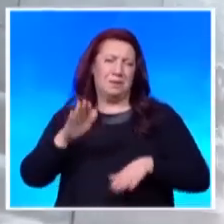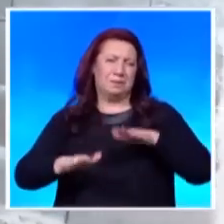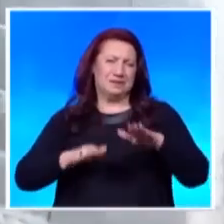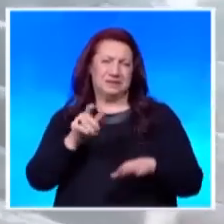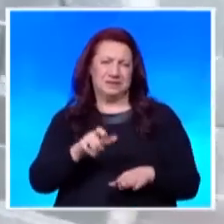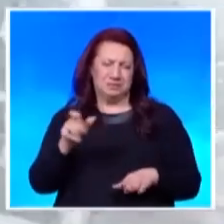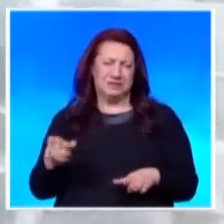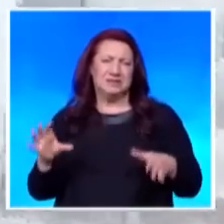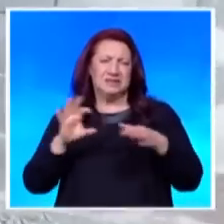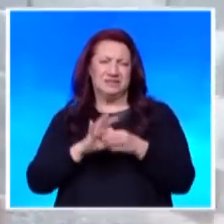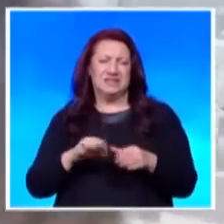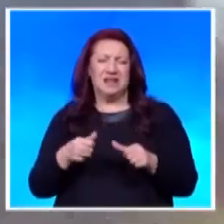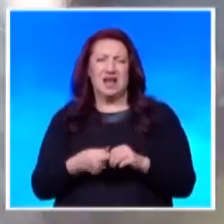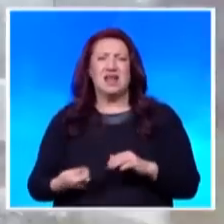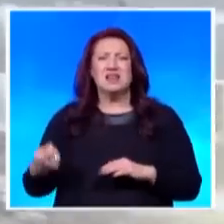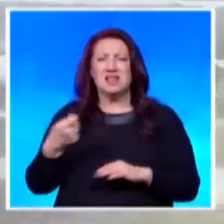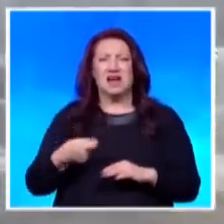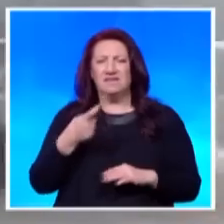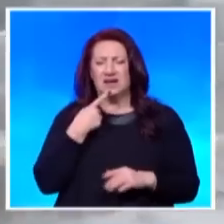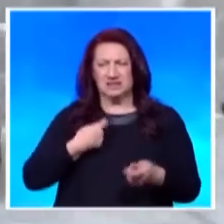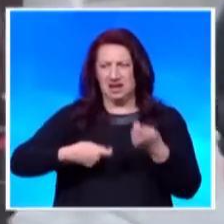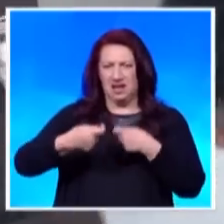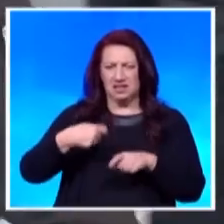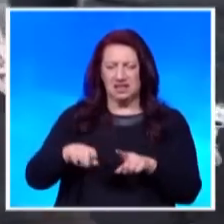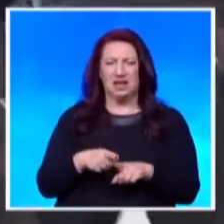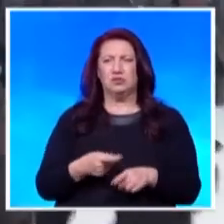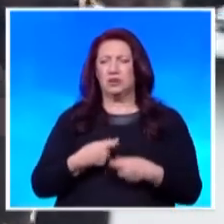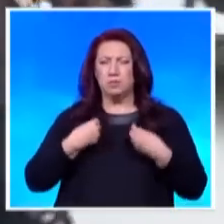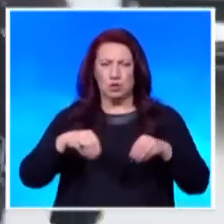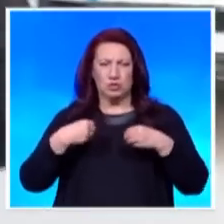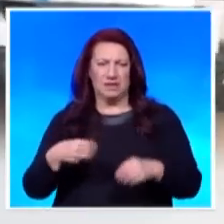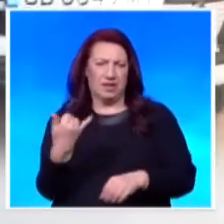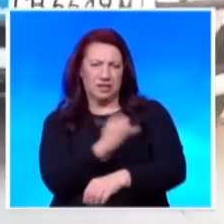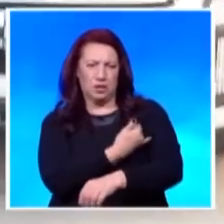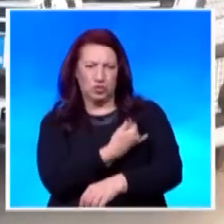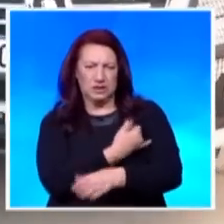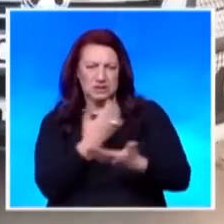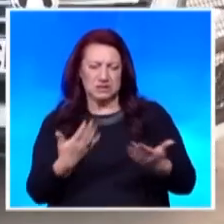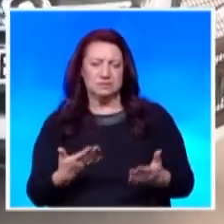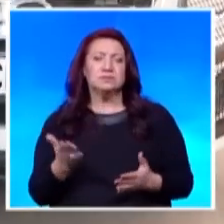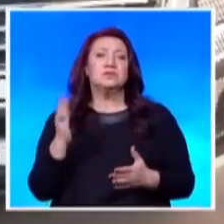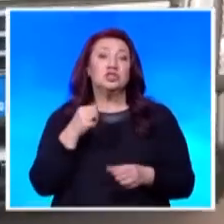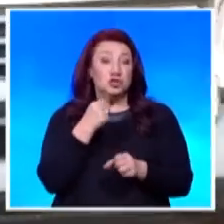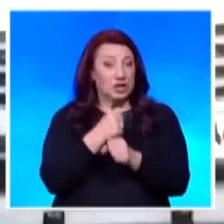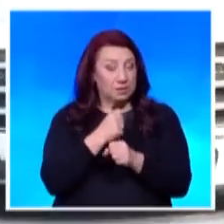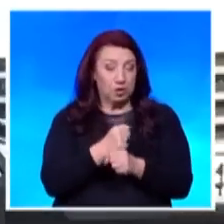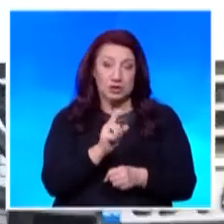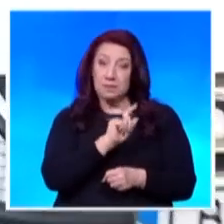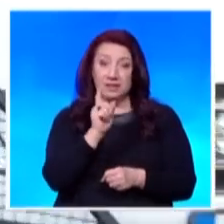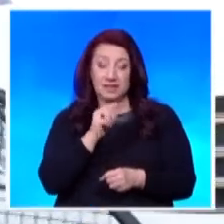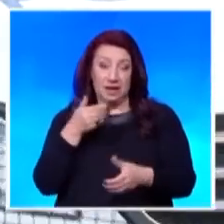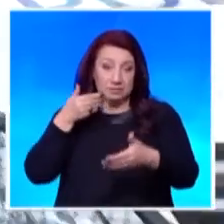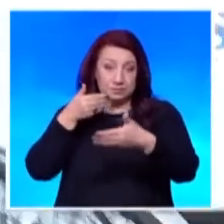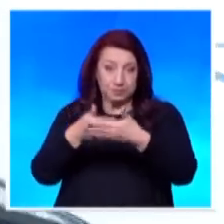акцизни стоки или лихварска дейност, разпространение на наркотици. Ще работим не само до изборите и в деня